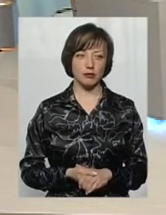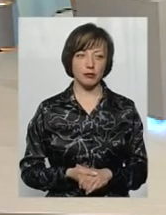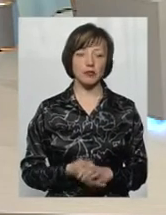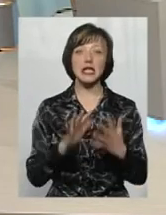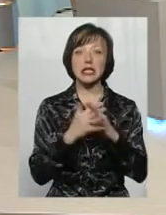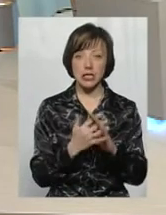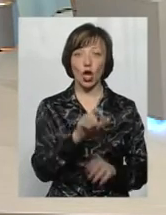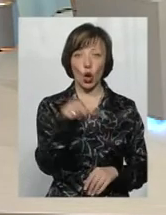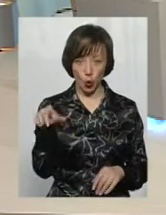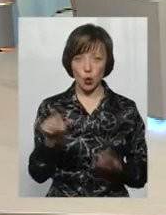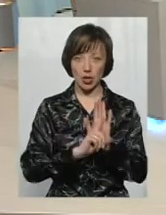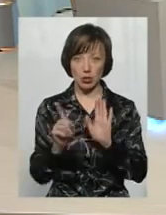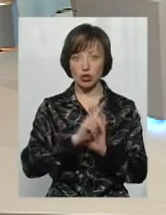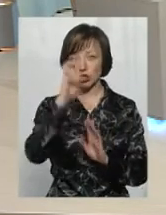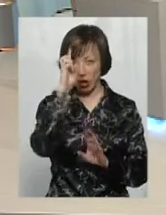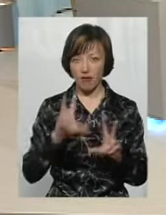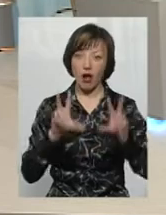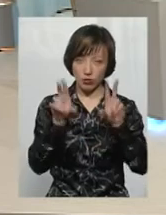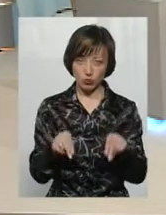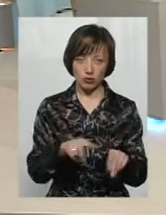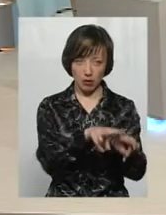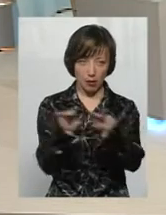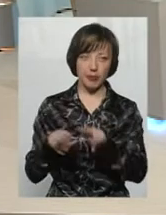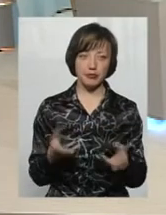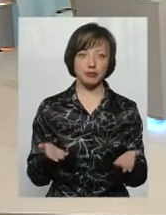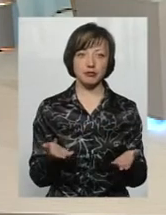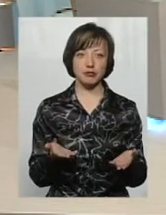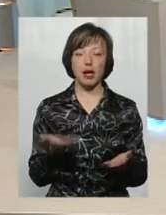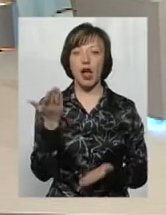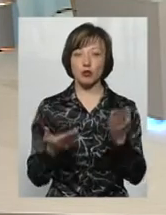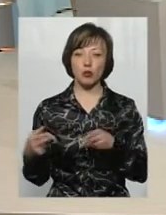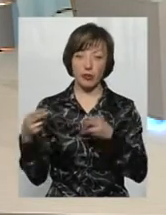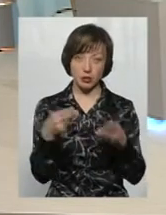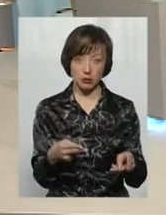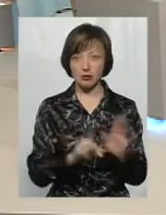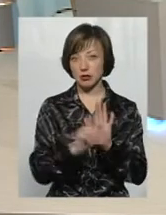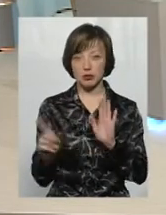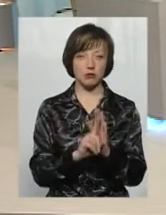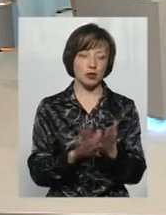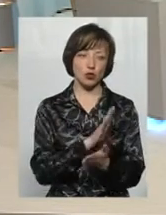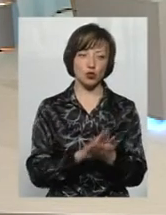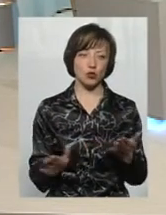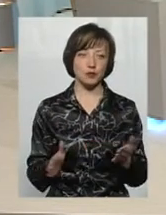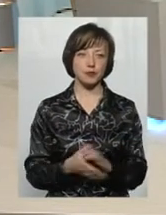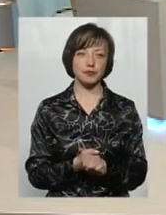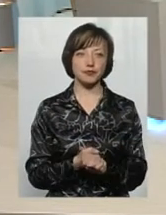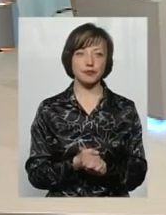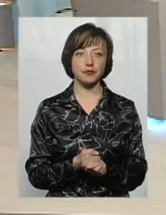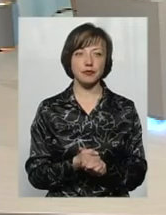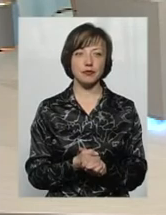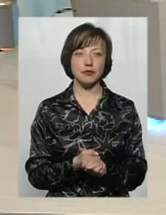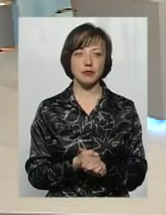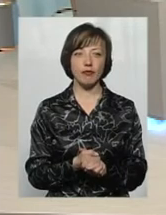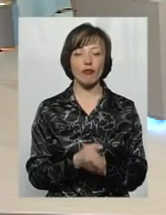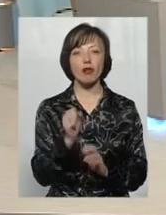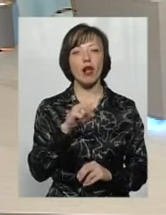Сільські люди їздять тролейбусом. Ну, якщо приїжджають в Хмельницький, так? Ну, якщо приїжджають, то вони їдуть їздять безкоштовно, так? Ну, так. Але